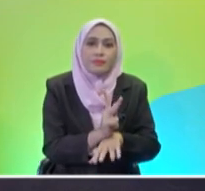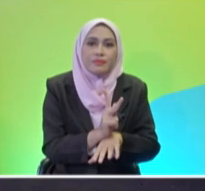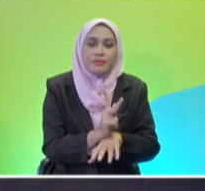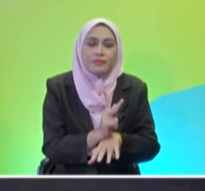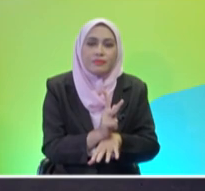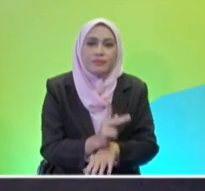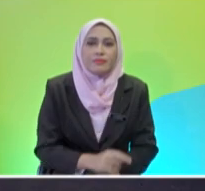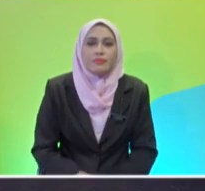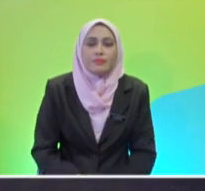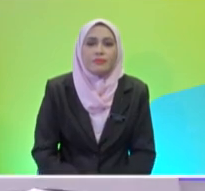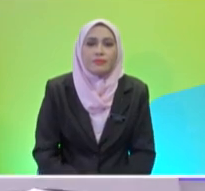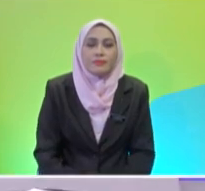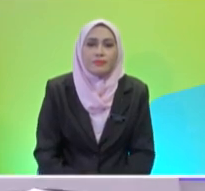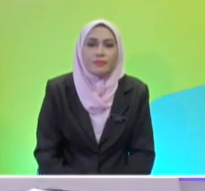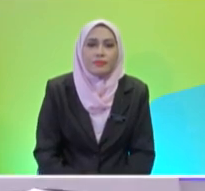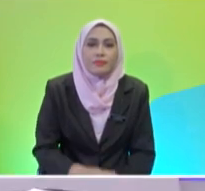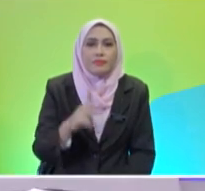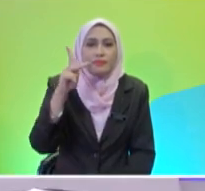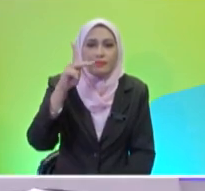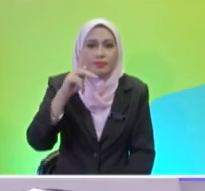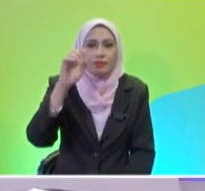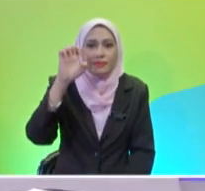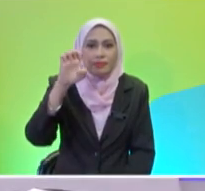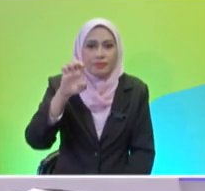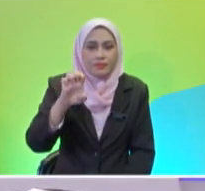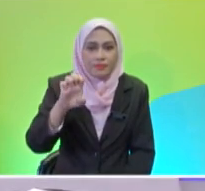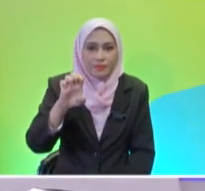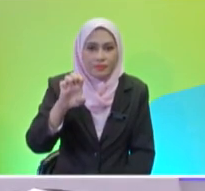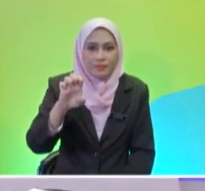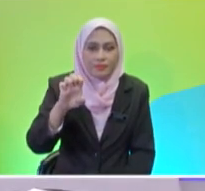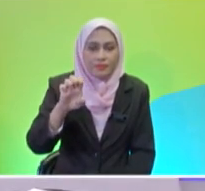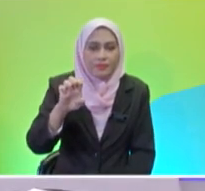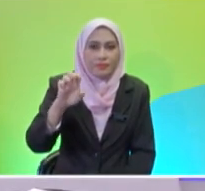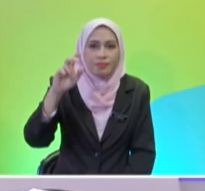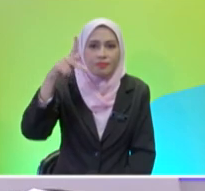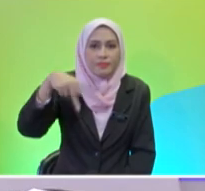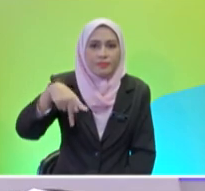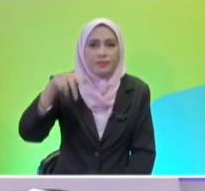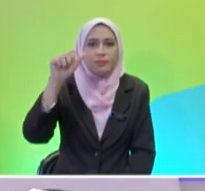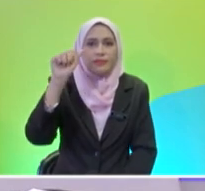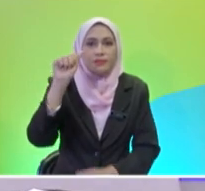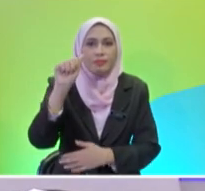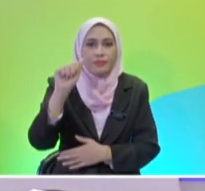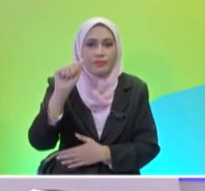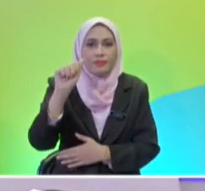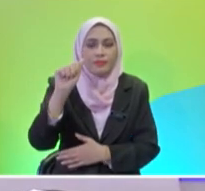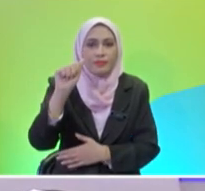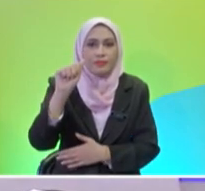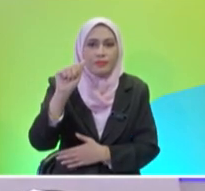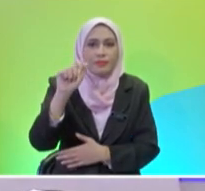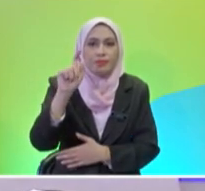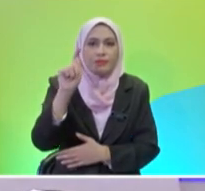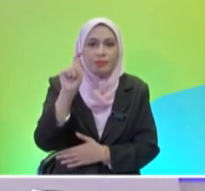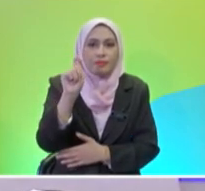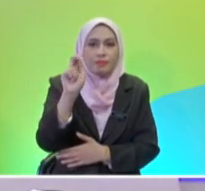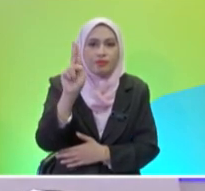Pepatung. Okey, jom kita eja. P E P P A P